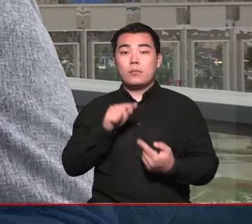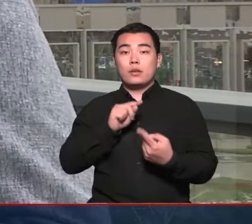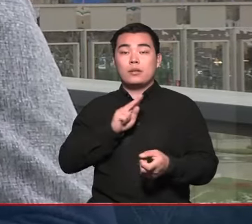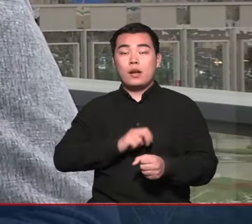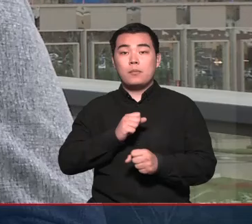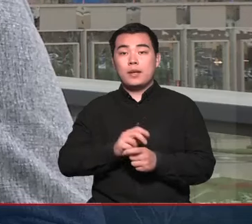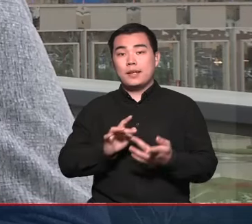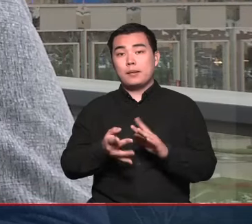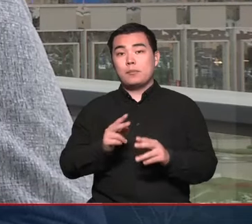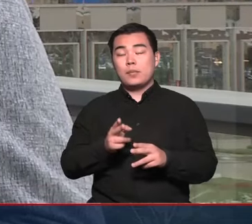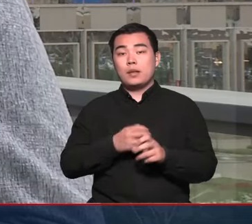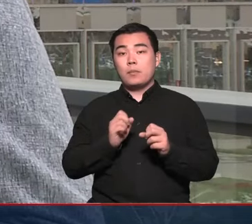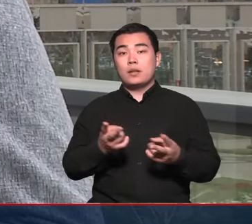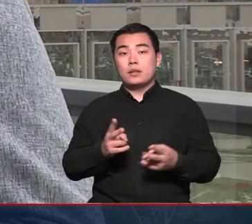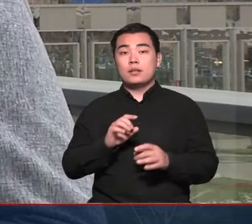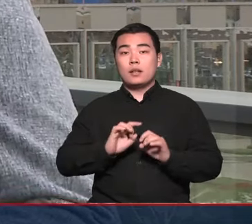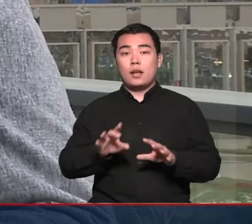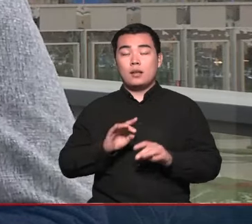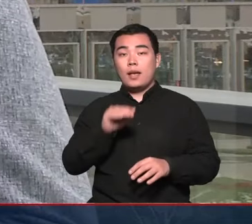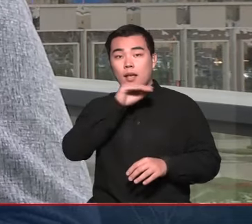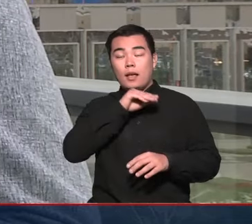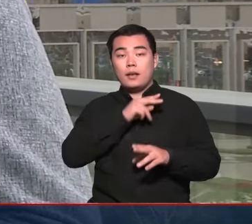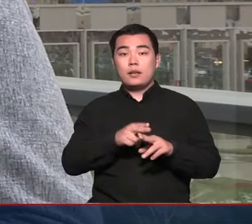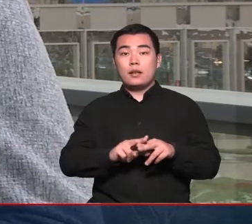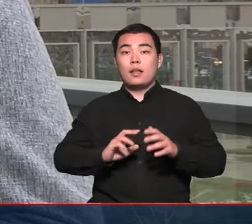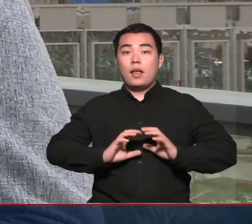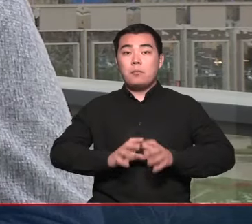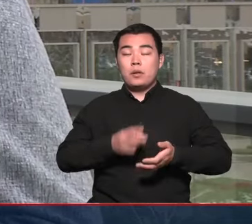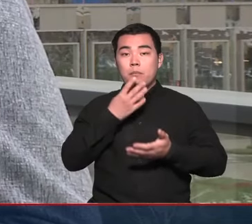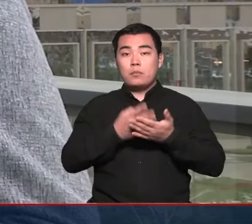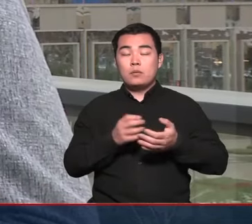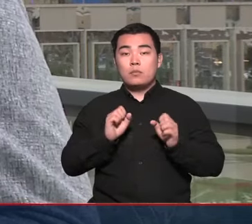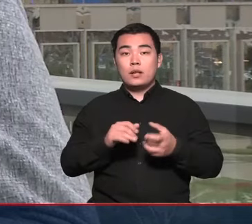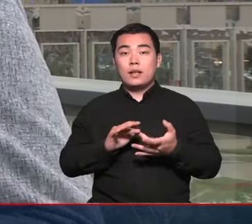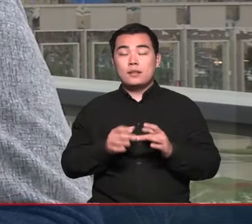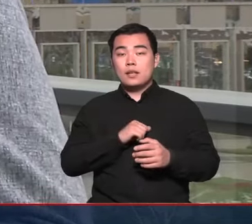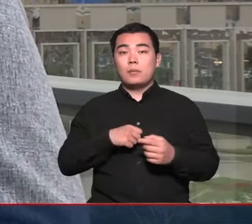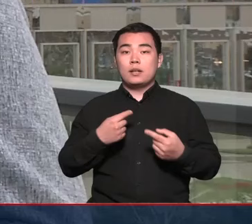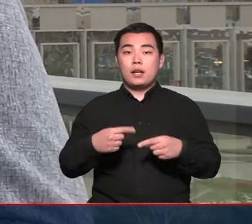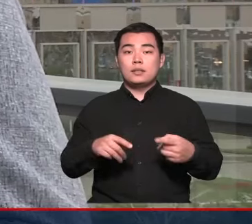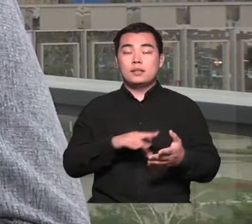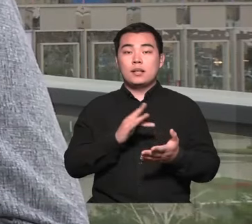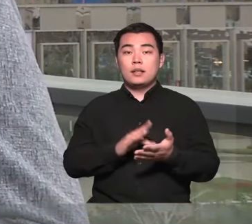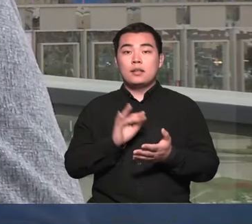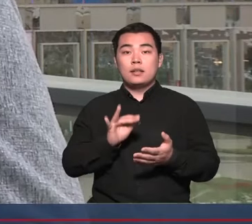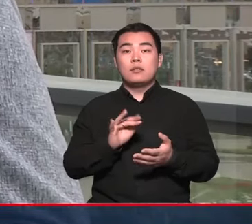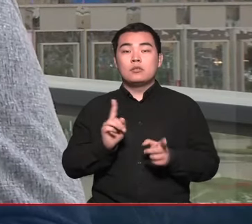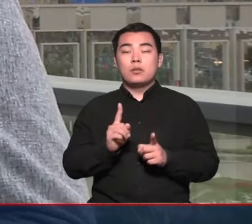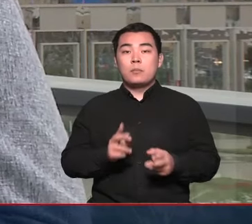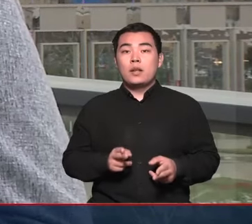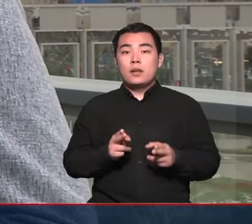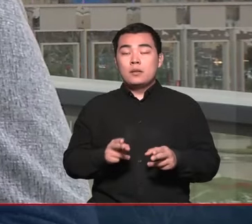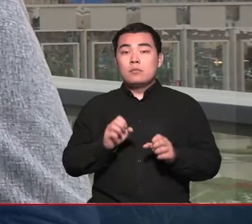и о кибербезопасности, отмечают специалисты. Сейчас глобальную сеть можно использовать для самых разных целей, в том числе и